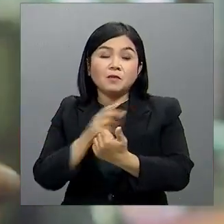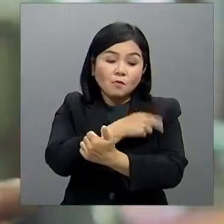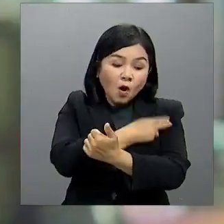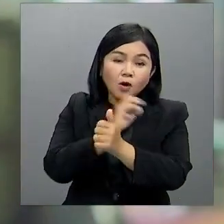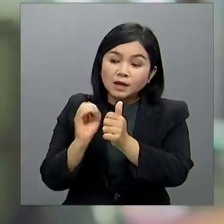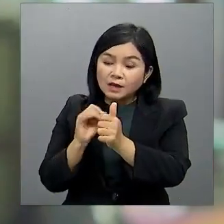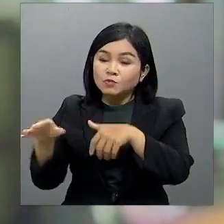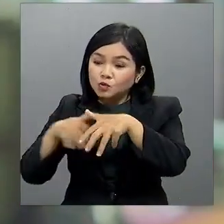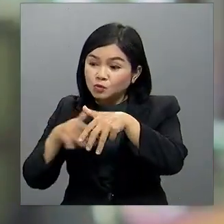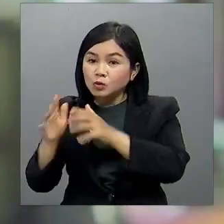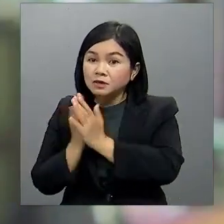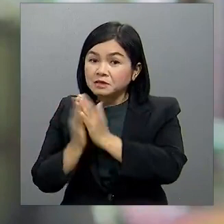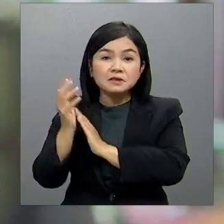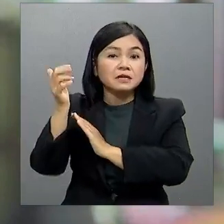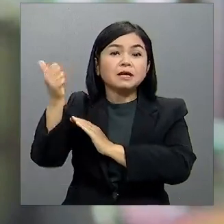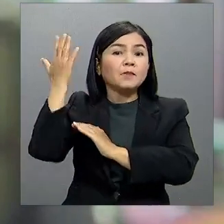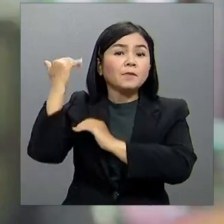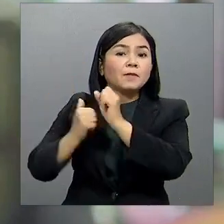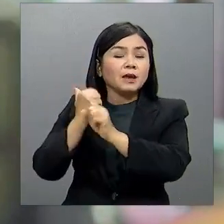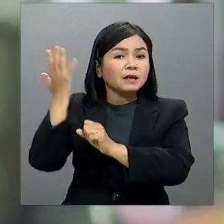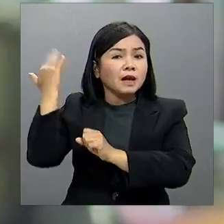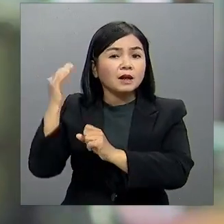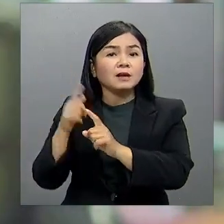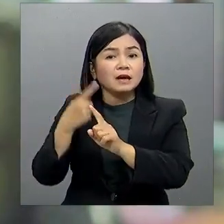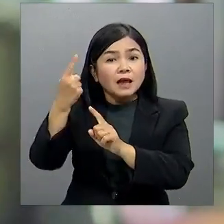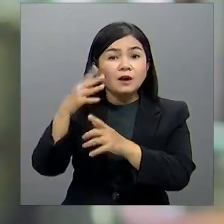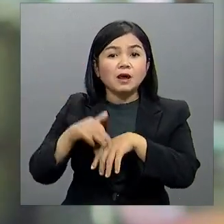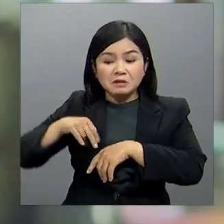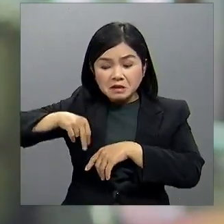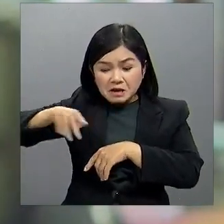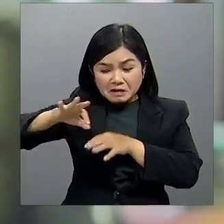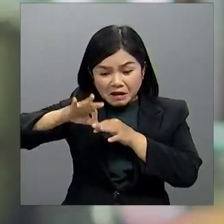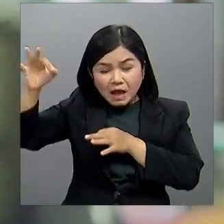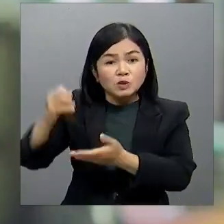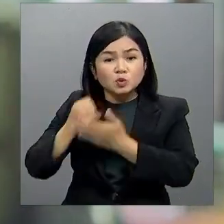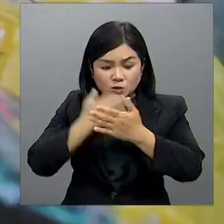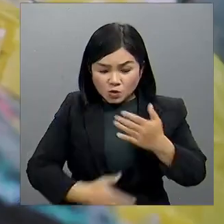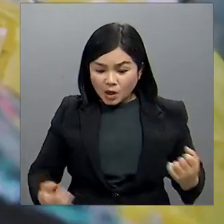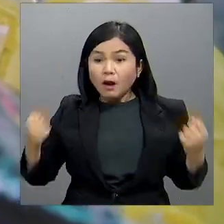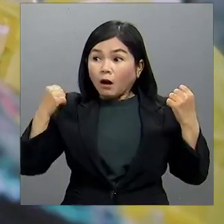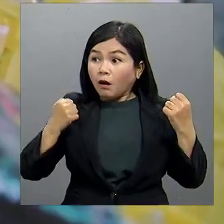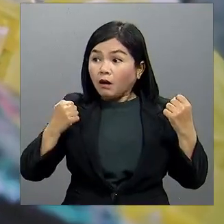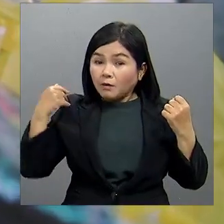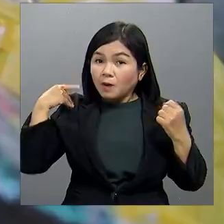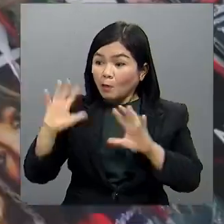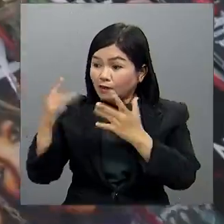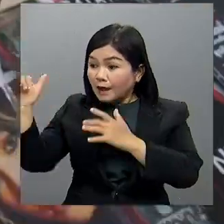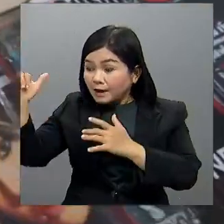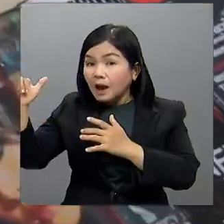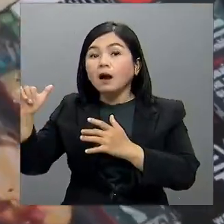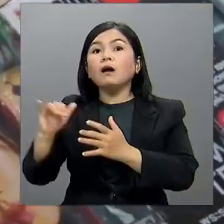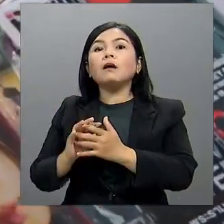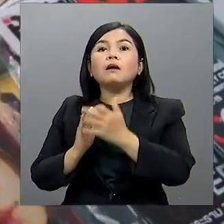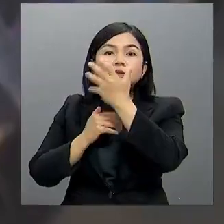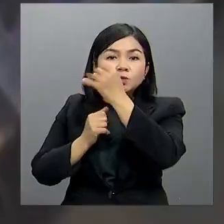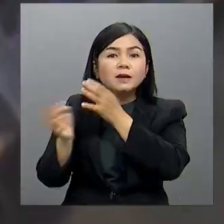ชาวบ้านดีกันฉบับที่แล้วเนี่ยเป็นการเดินหมื่นเก้าที่จะช่วยสุขภาพแล้วค่ะทั้งหมดหรือยังครับลูกค้าให้การตอบรับเยอะ